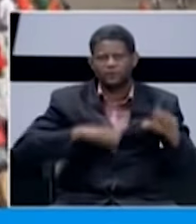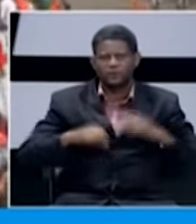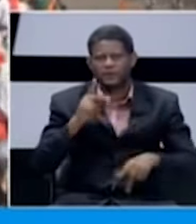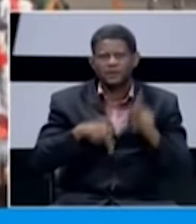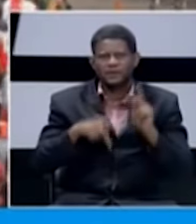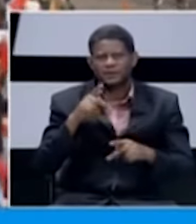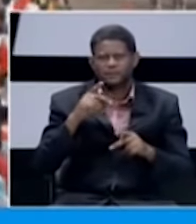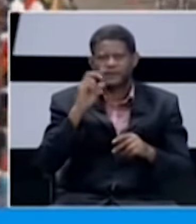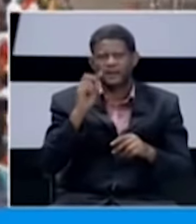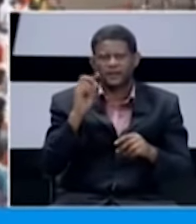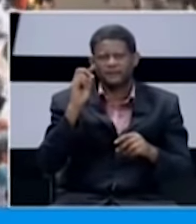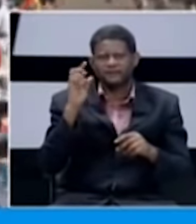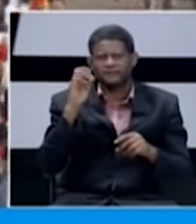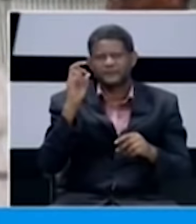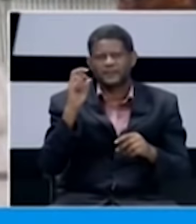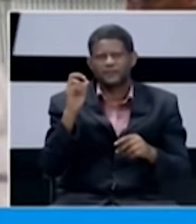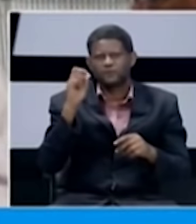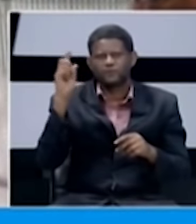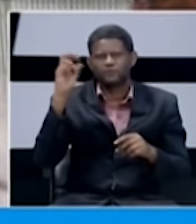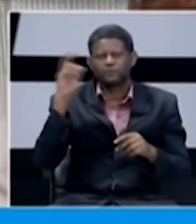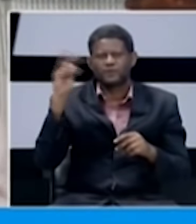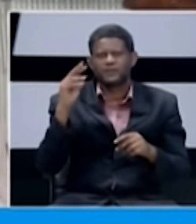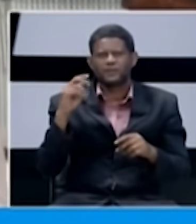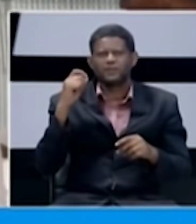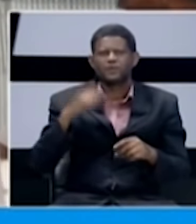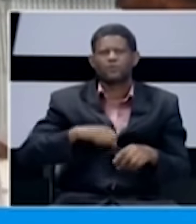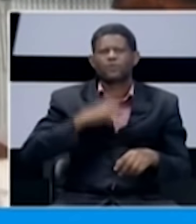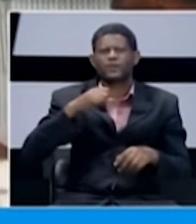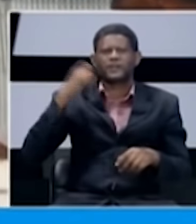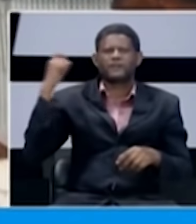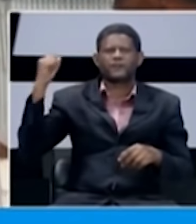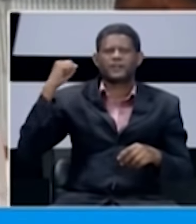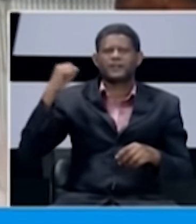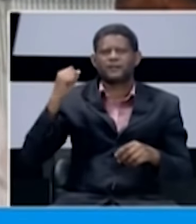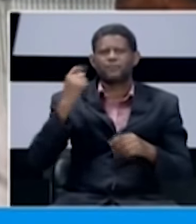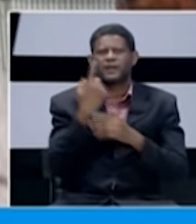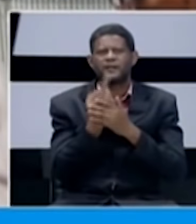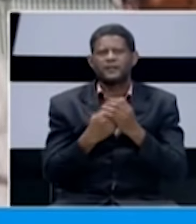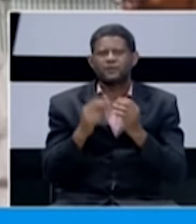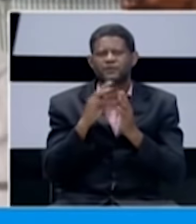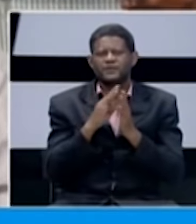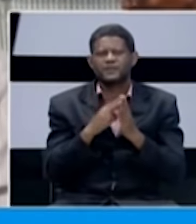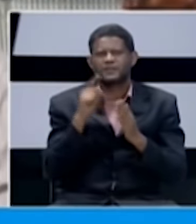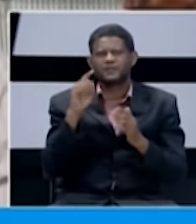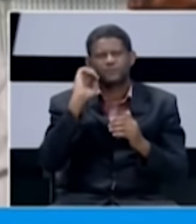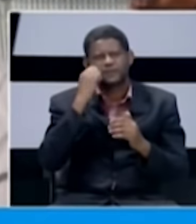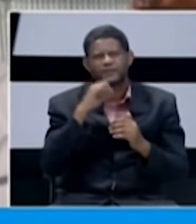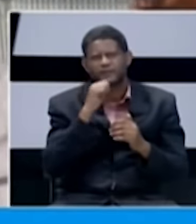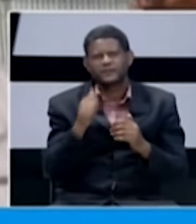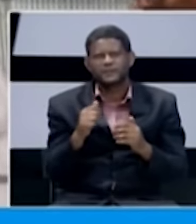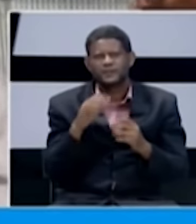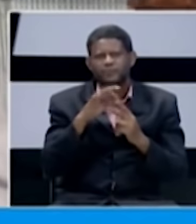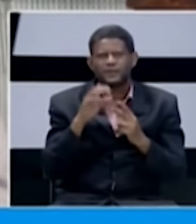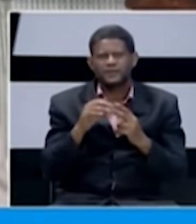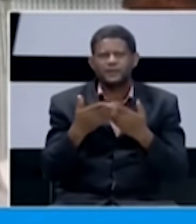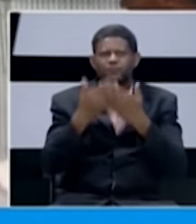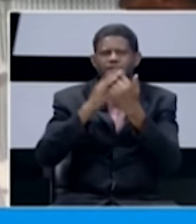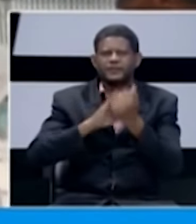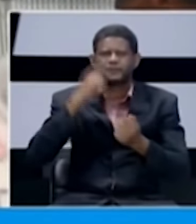جور عرس خمس نار قليل صار هز جران فخران بندات تهدا وسرعة نساتون كي تسكون كا مرز أنا بدرع عوت